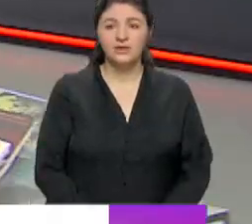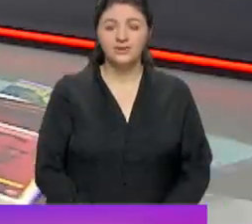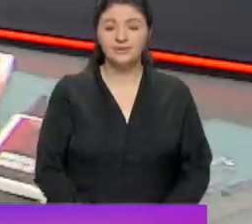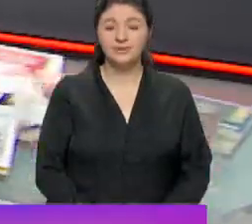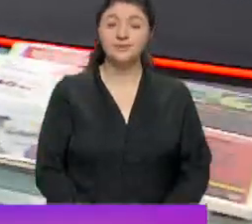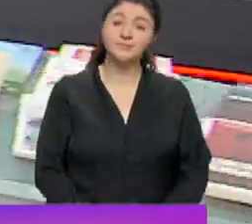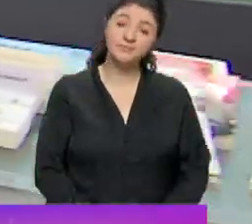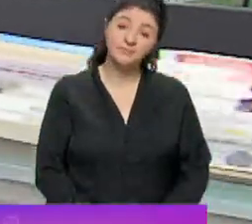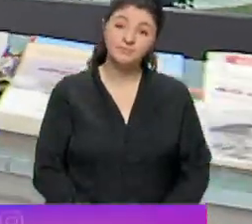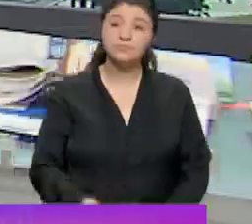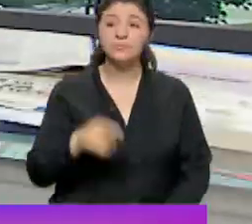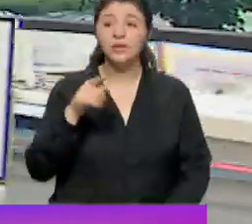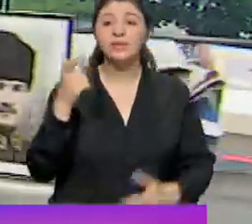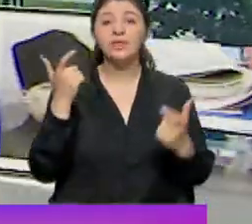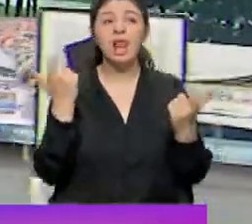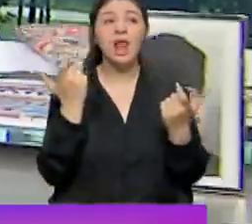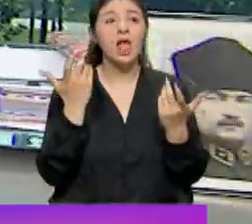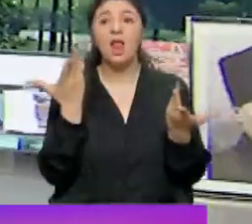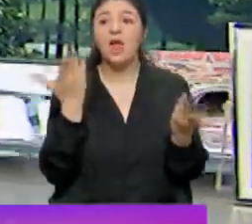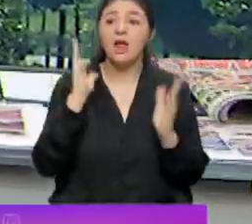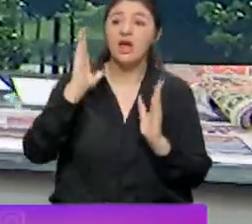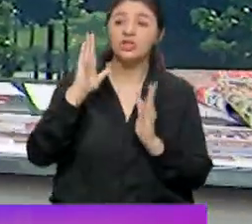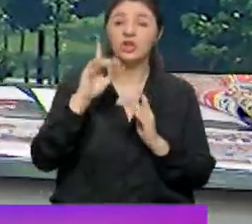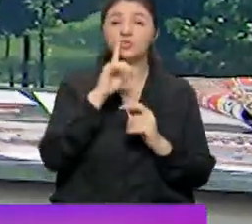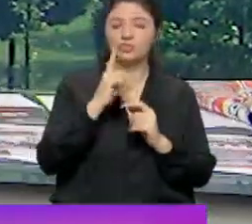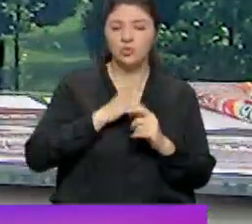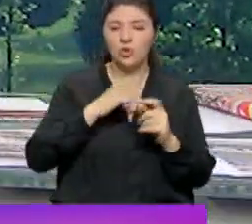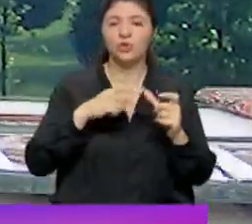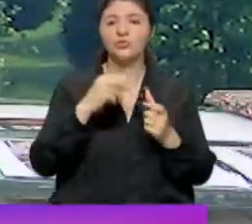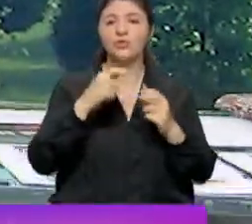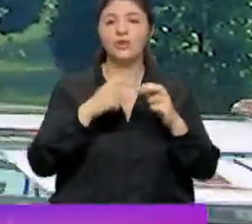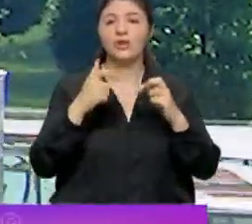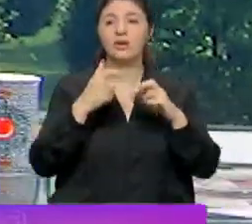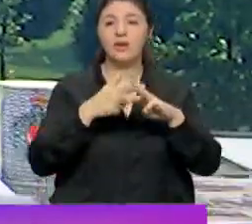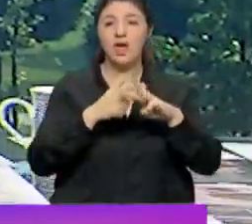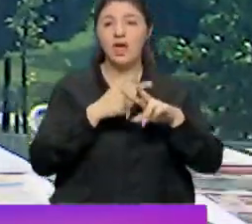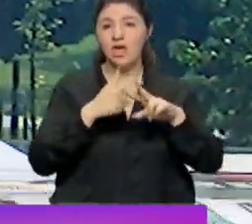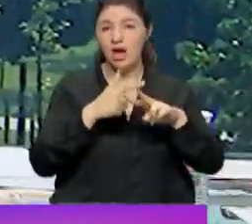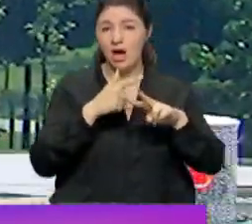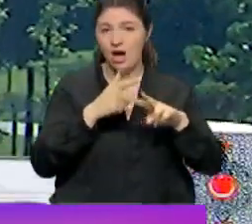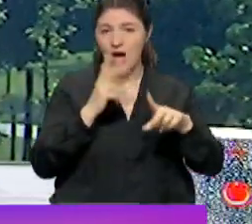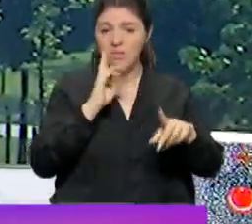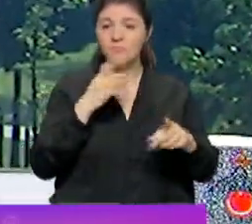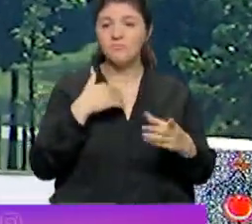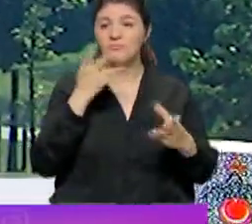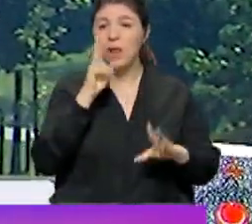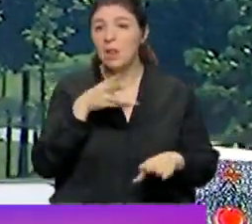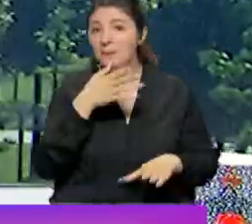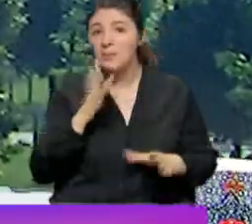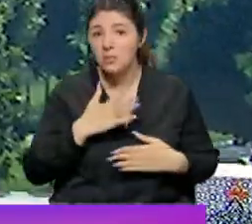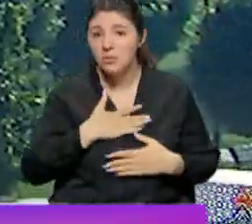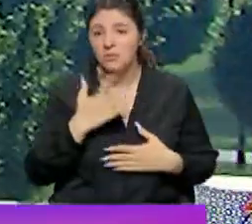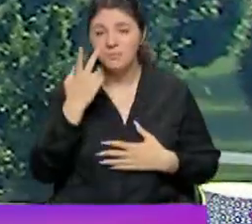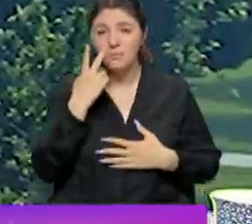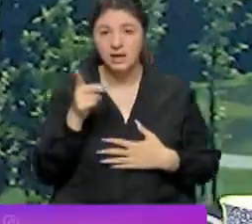bu Tabi bu nereye kadar gidecek diye soruyor Süreyya Hanım Allah'a bilmiyorum var ama